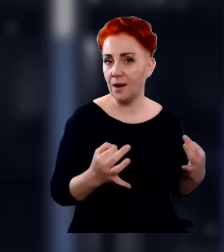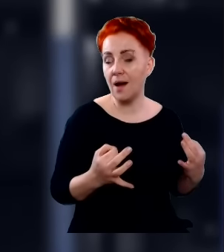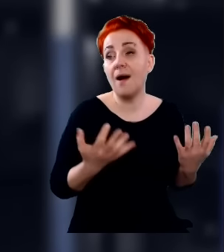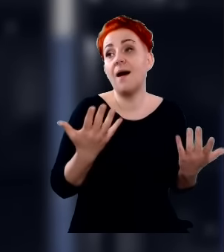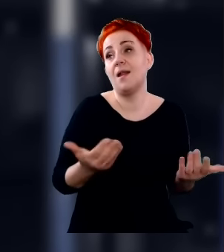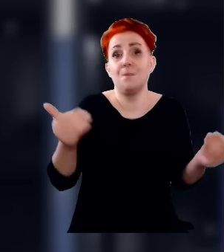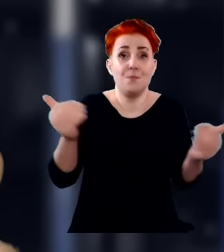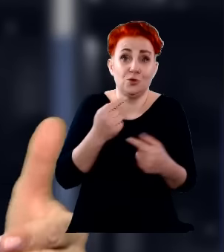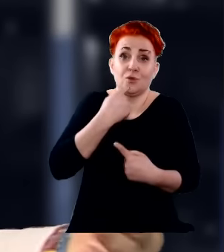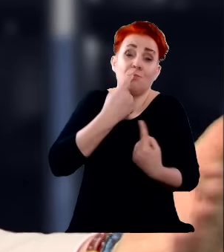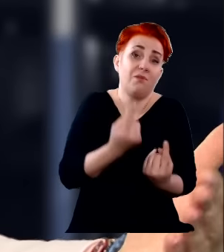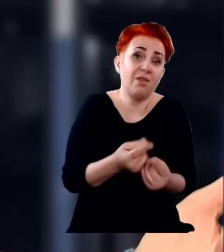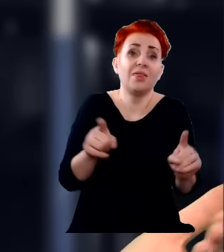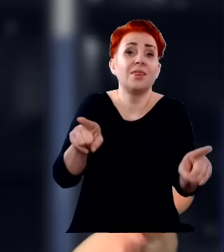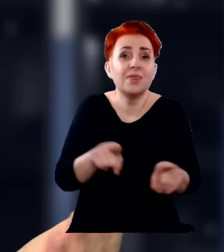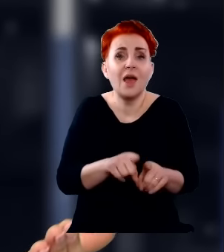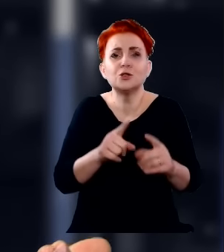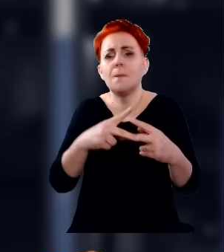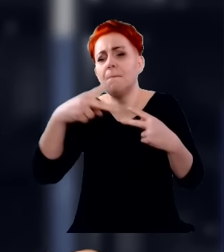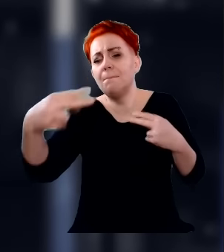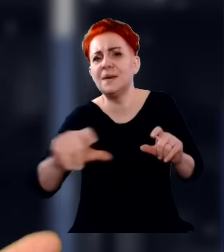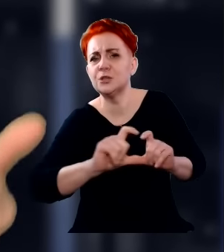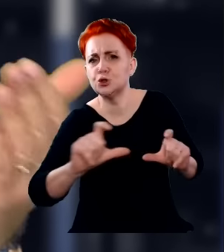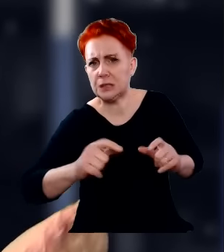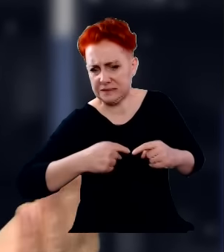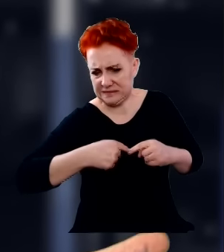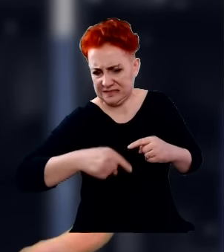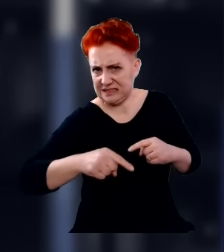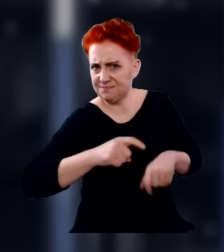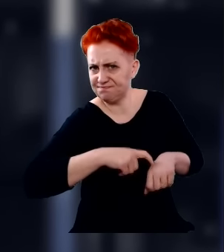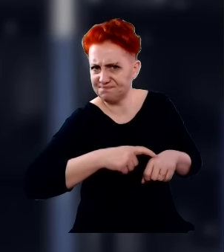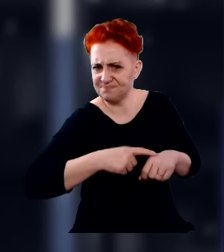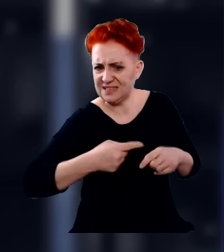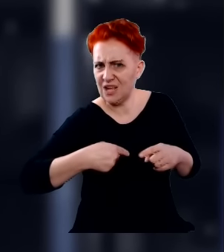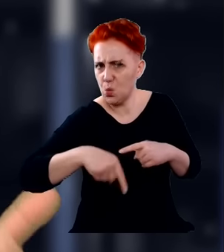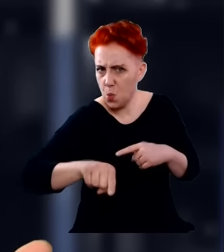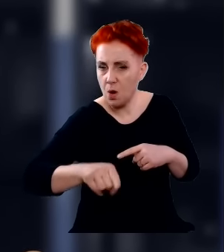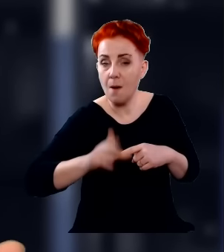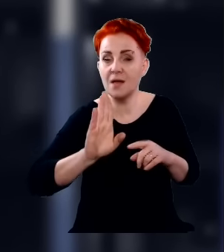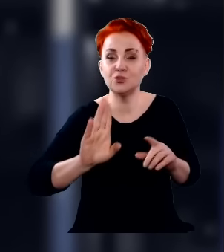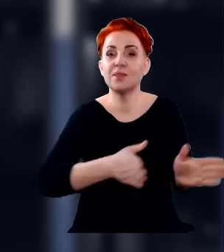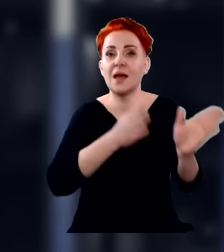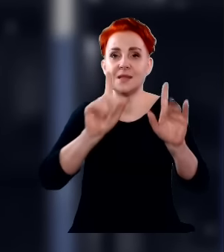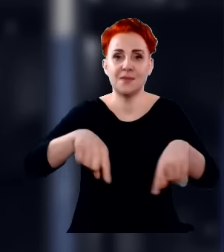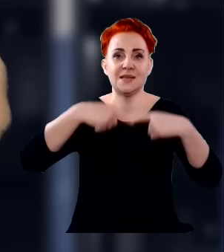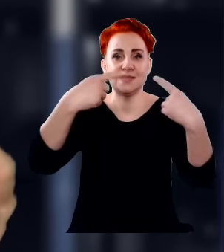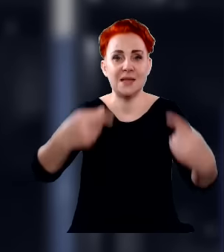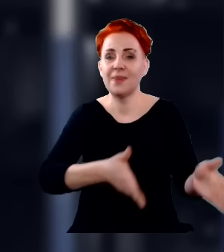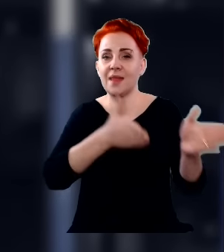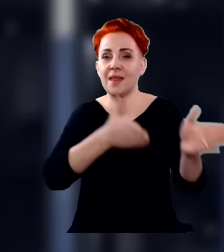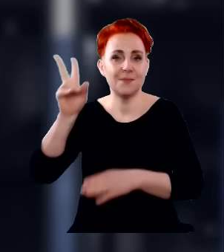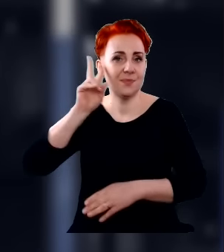już w jakiejś tam perspektywie chyba bliskiej czeka kolejny zamach na kolejną instytucję, w tym